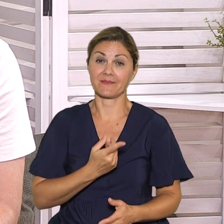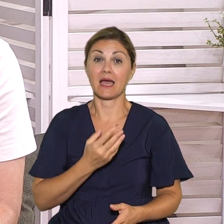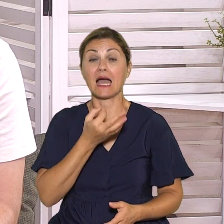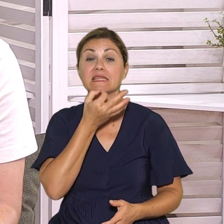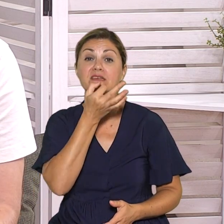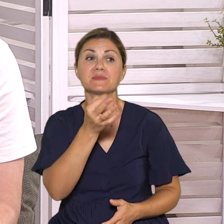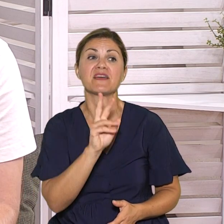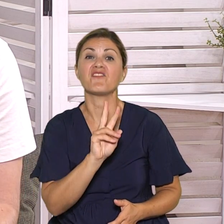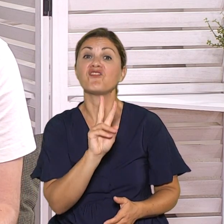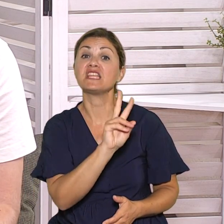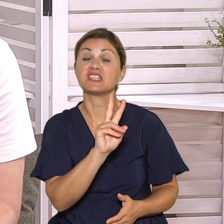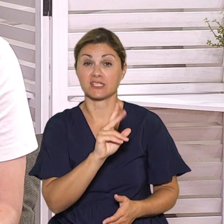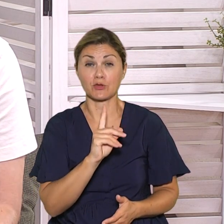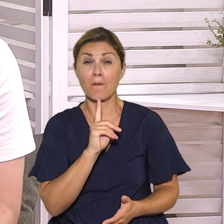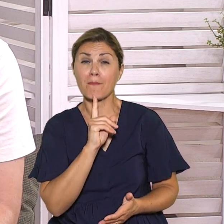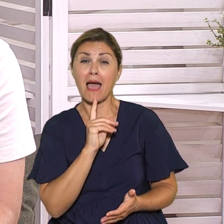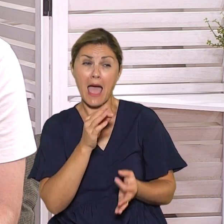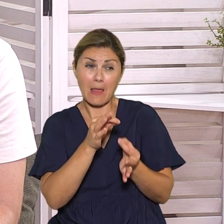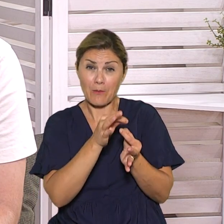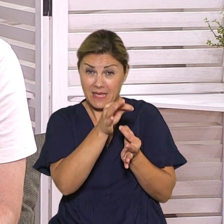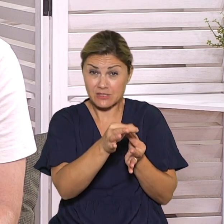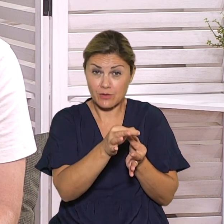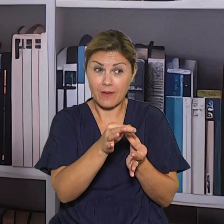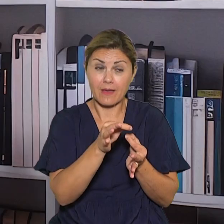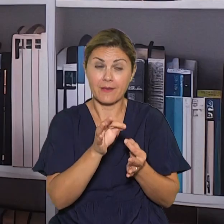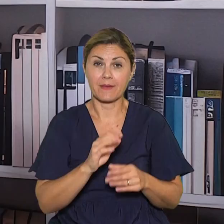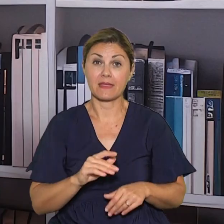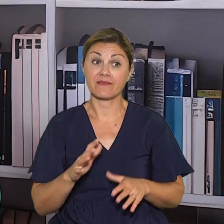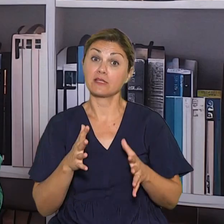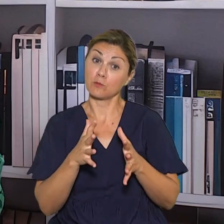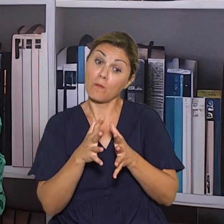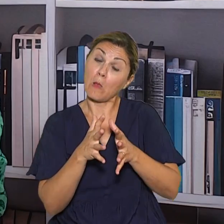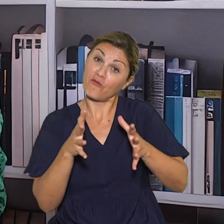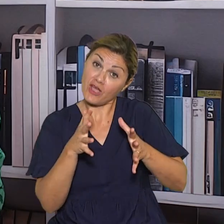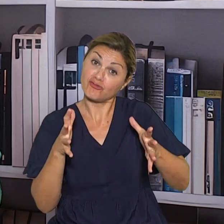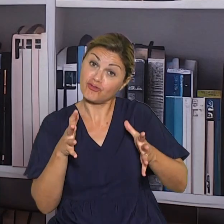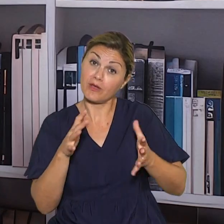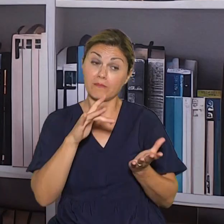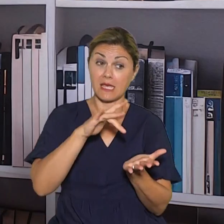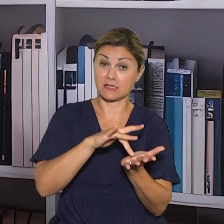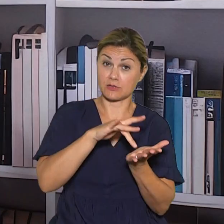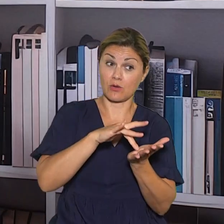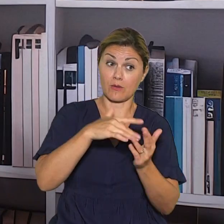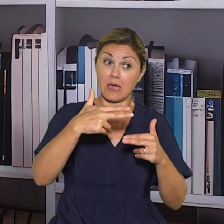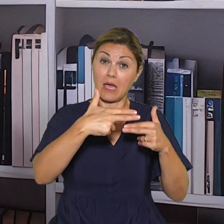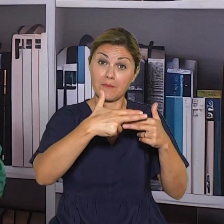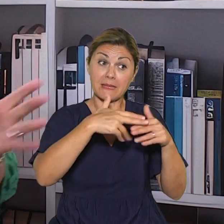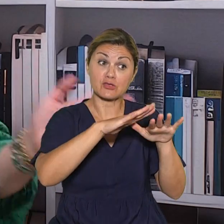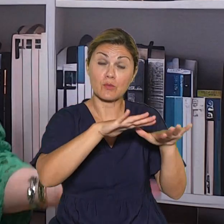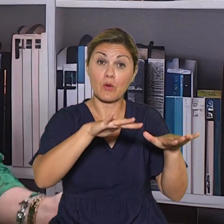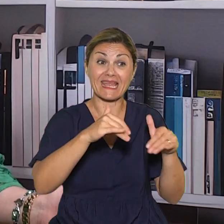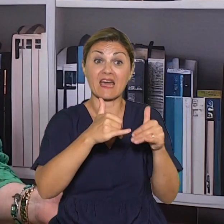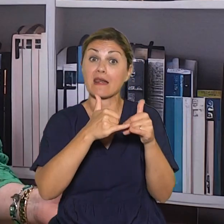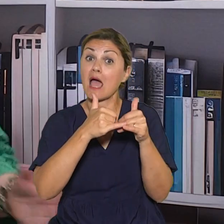mjesto. Koliko unutra ima? To je jedno veće mjesto, jedno veliko primorsko mjesto koje se